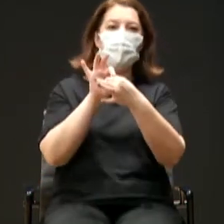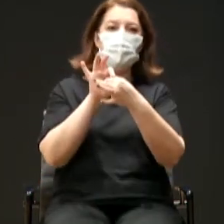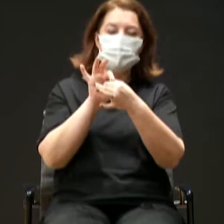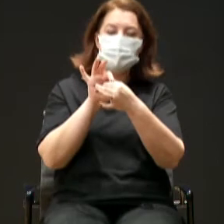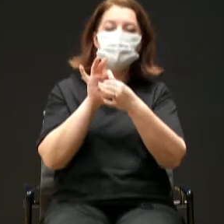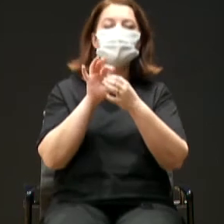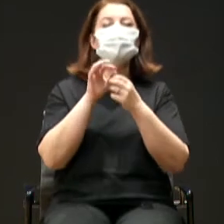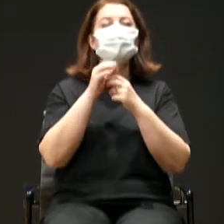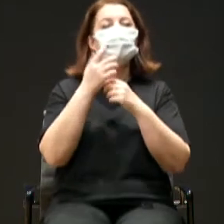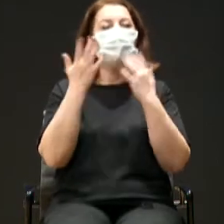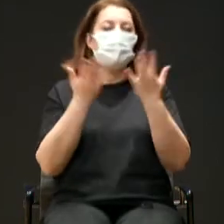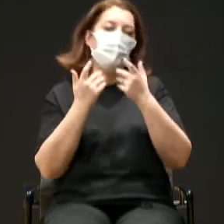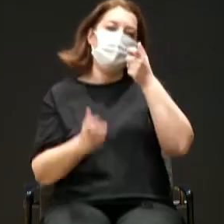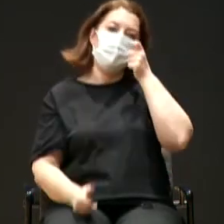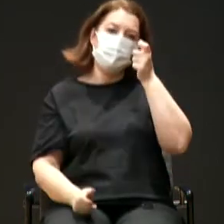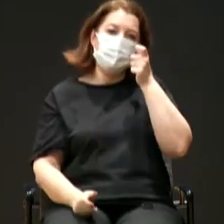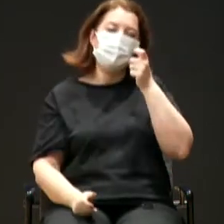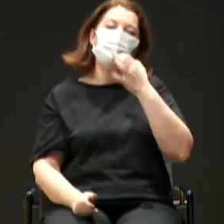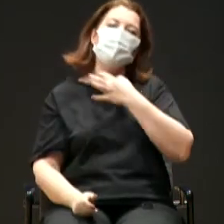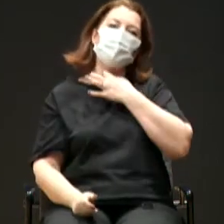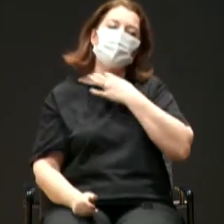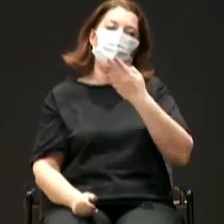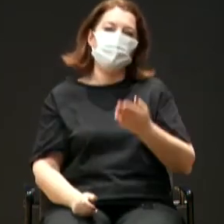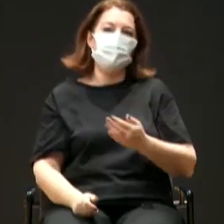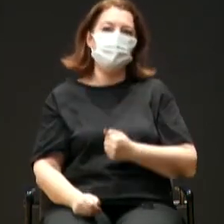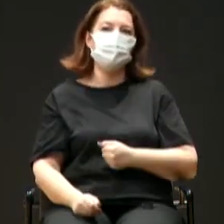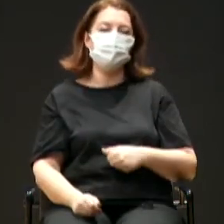biraz daha dikkat etmesini rica ediyorum.